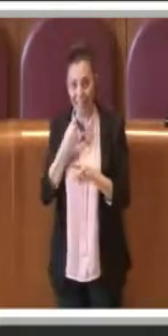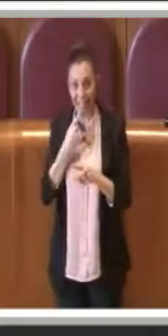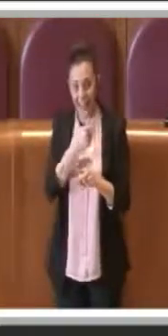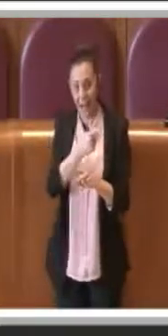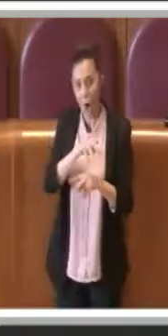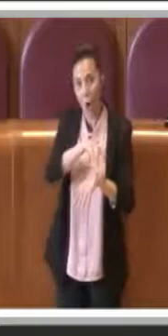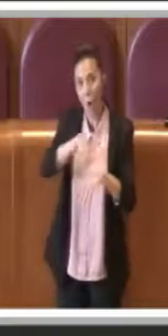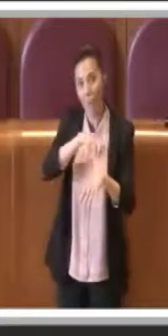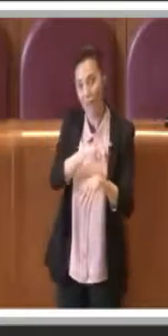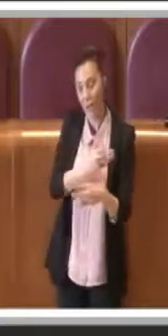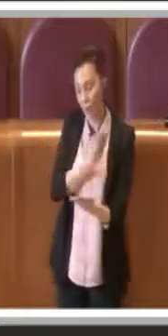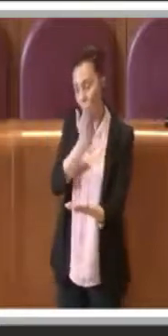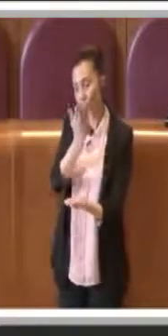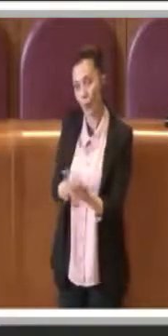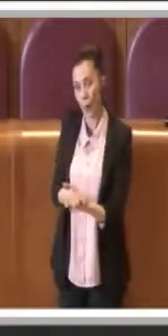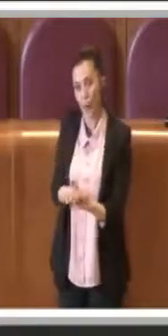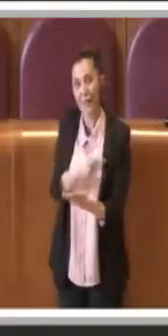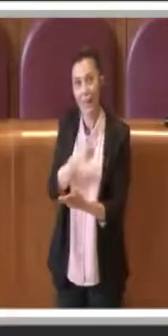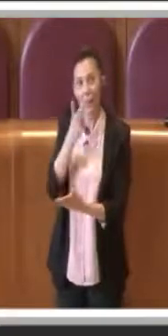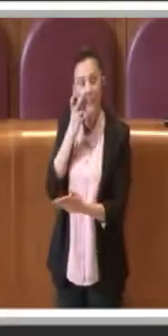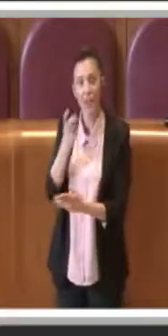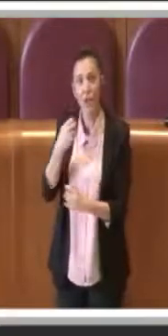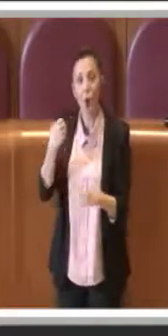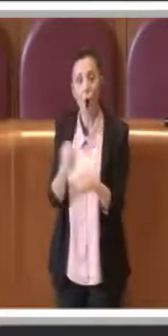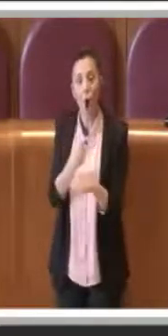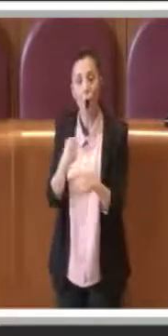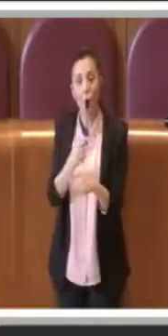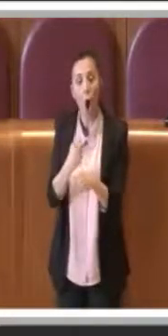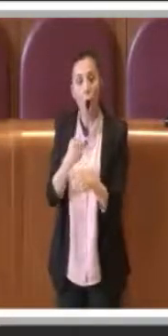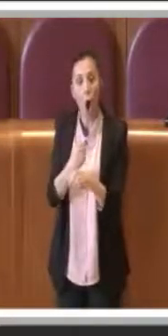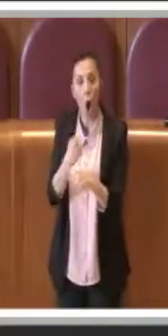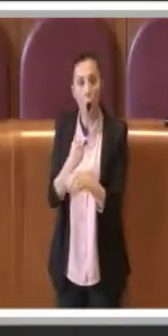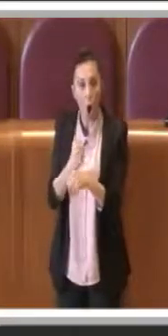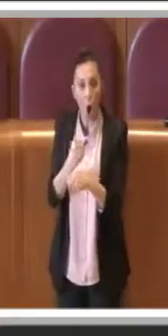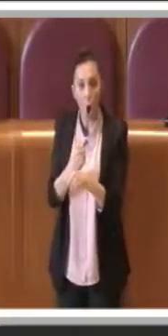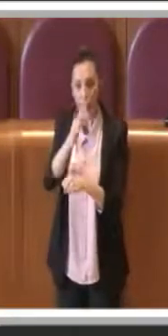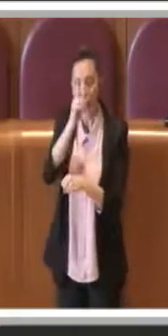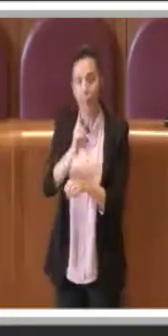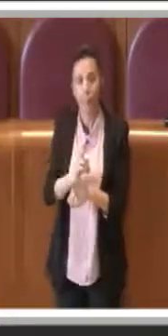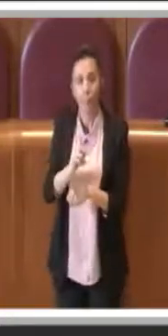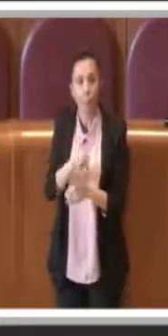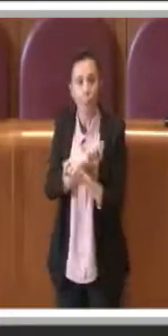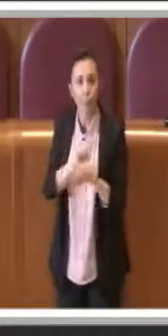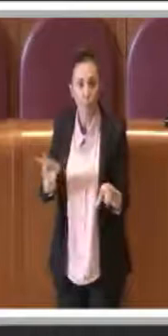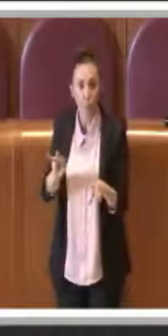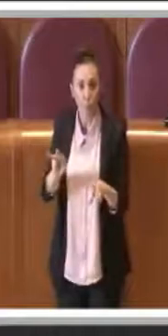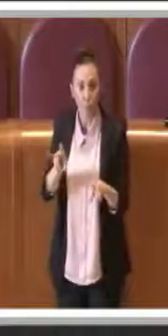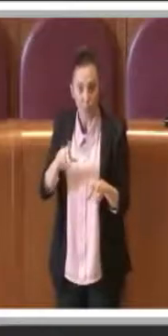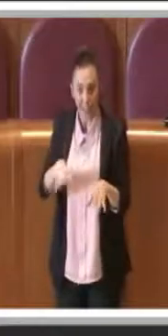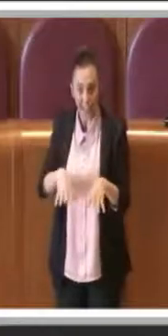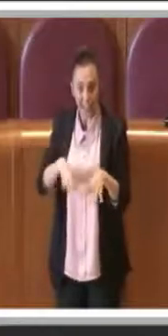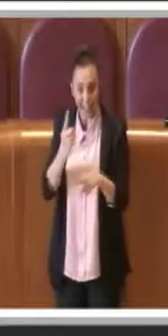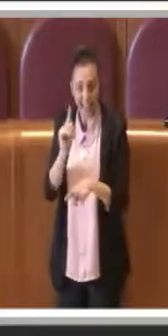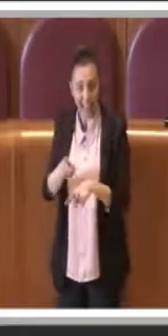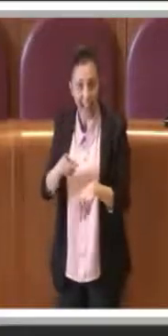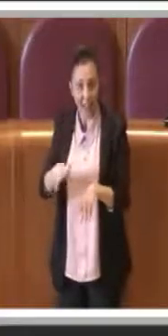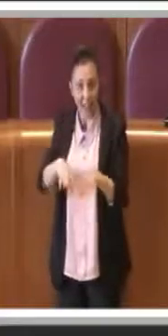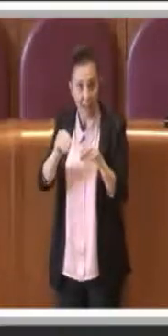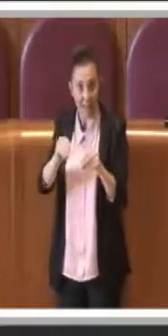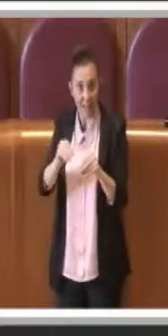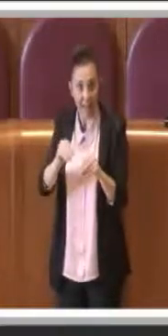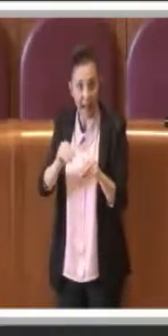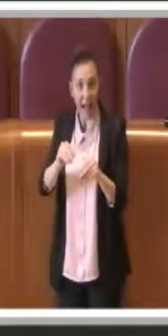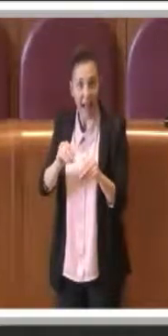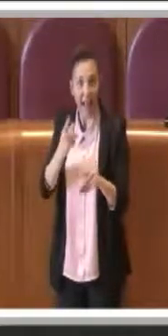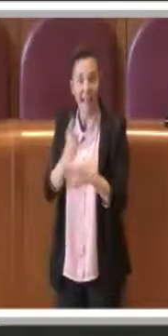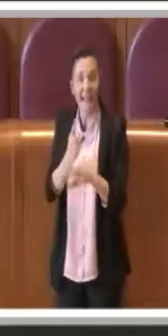commissario, che prevede appunto che non si facciano più le opere non ancora iniziate, che si portino a compimento quelle già avviate,